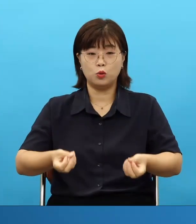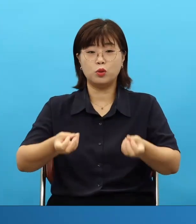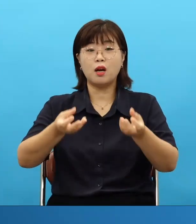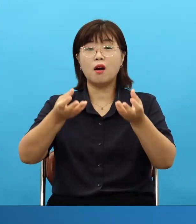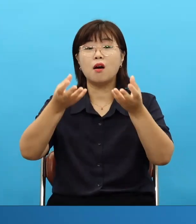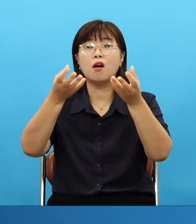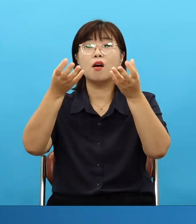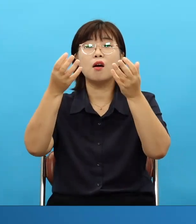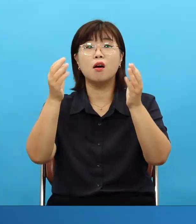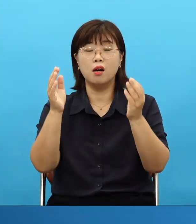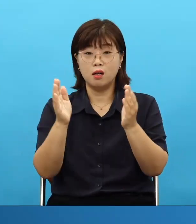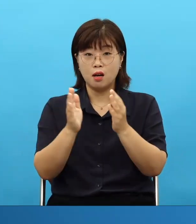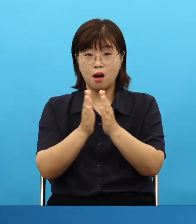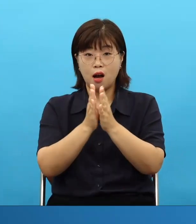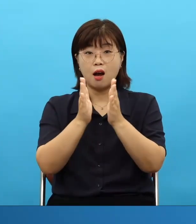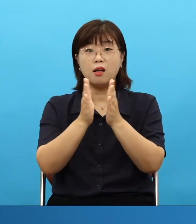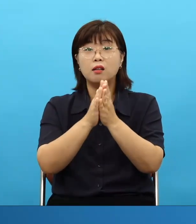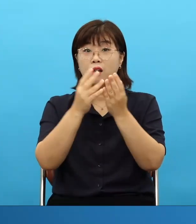할렐루야